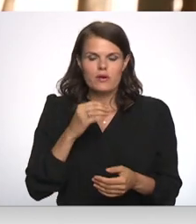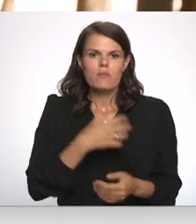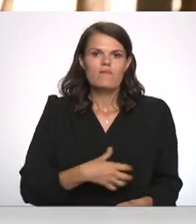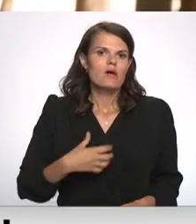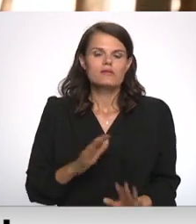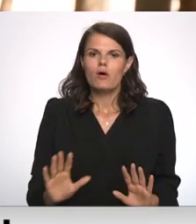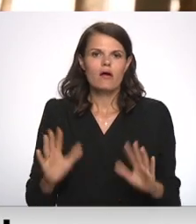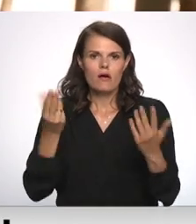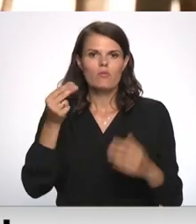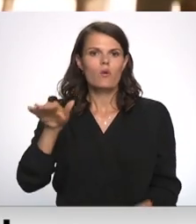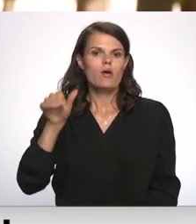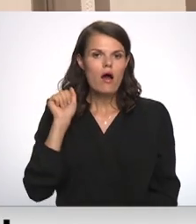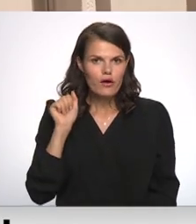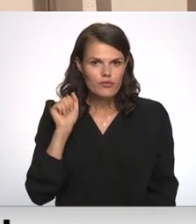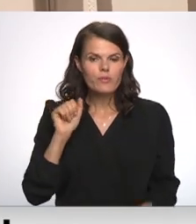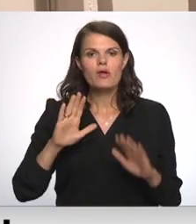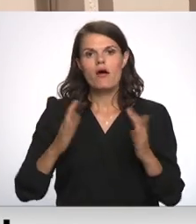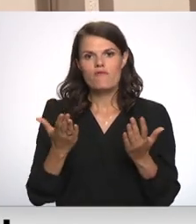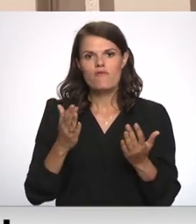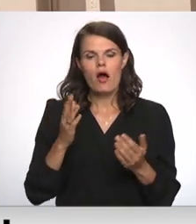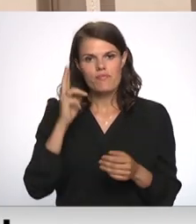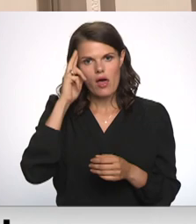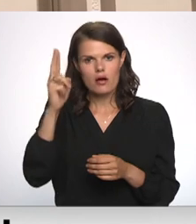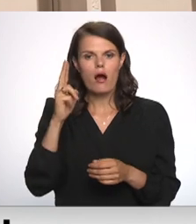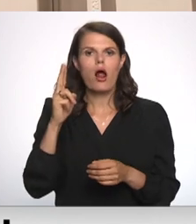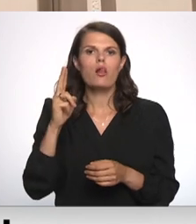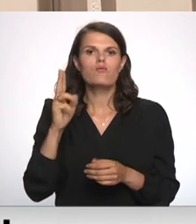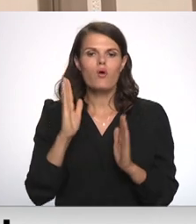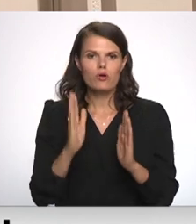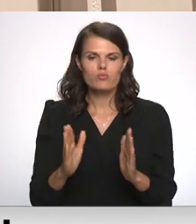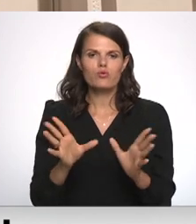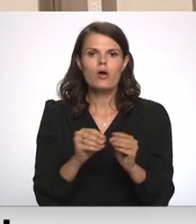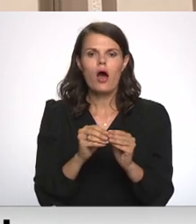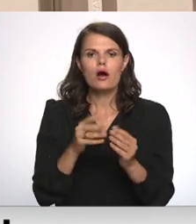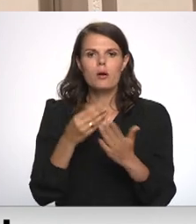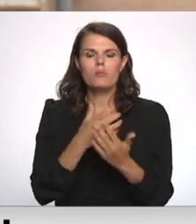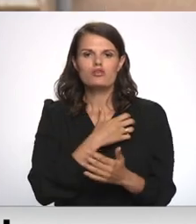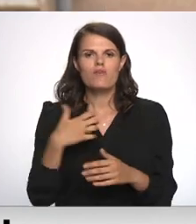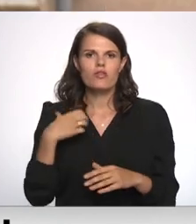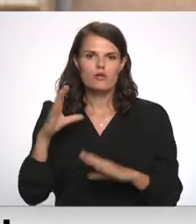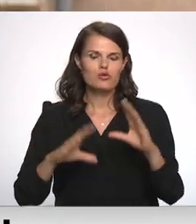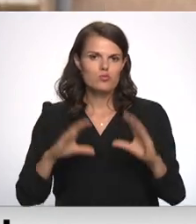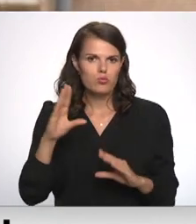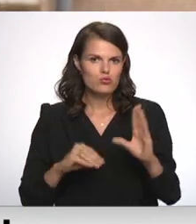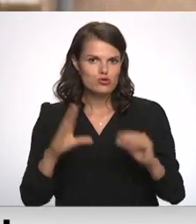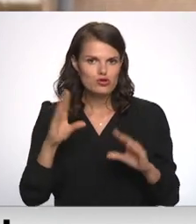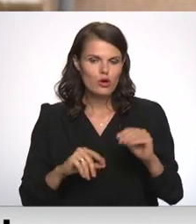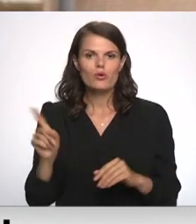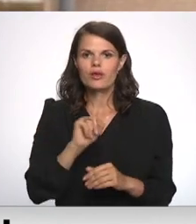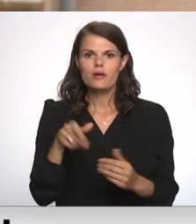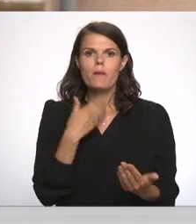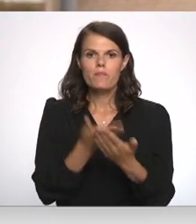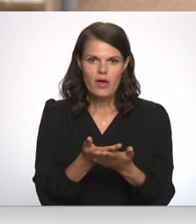nepieciešamības gadījumā aizņemties vai galvot pašvaldības budžetā ar pašvaldības budžetu kredītus. Ir piedāvājumi